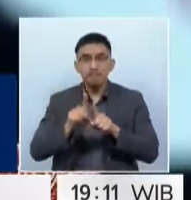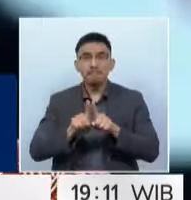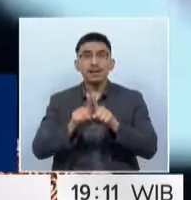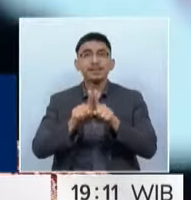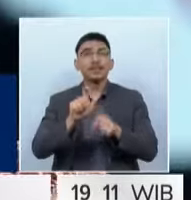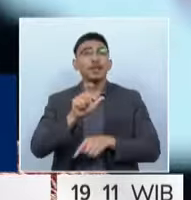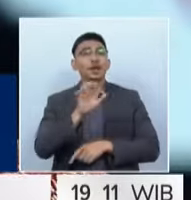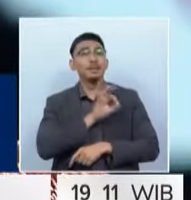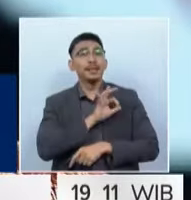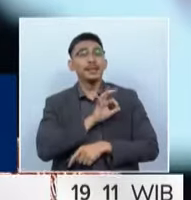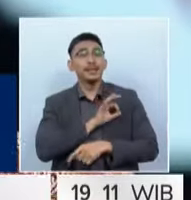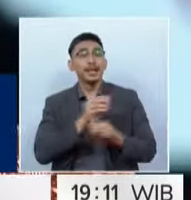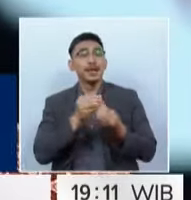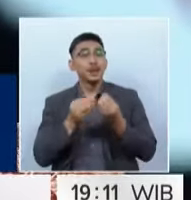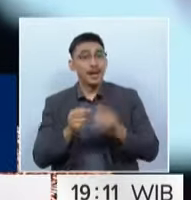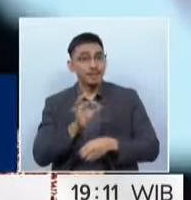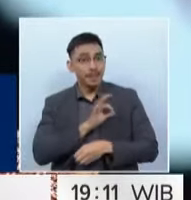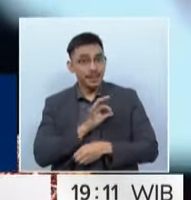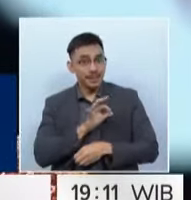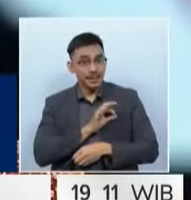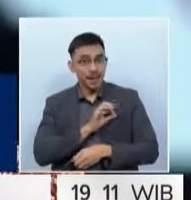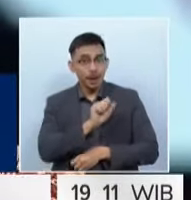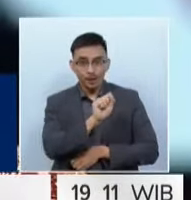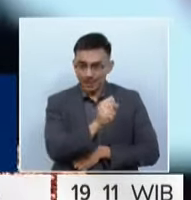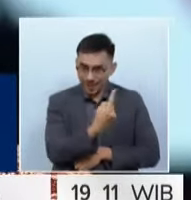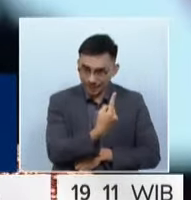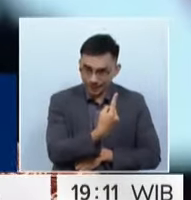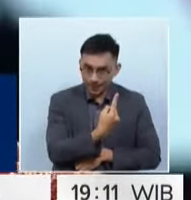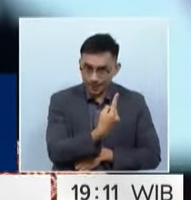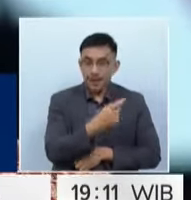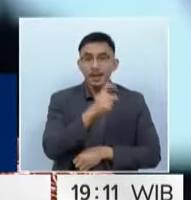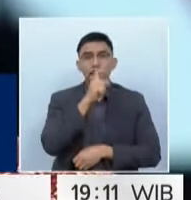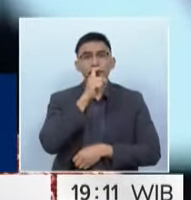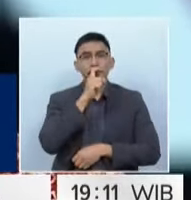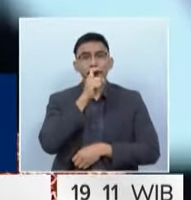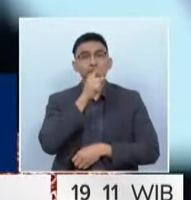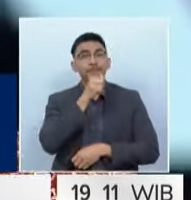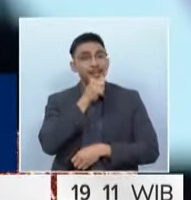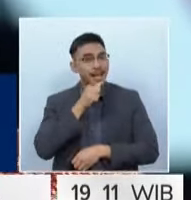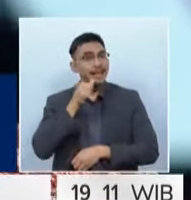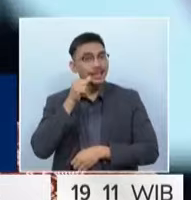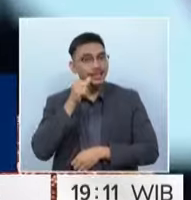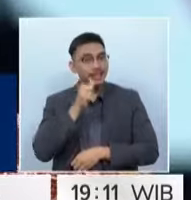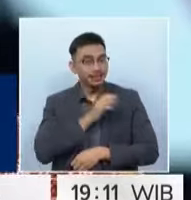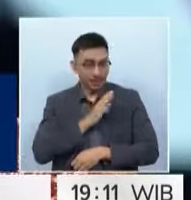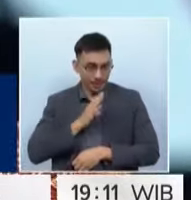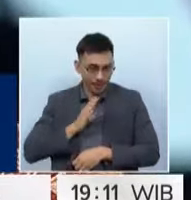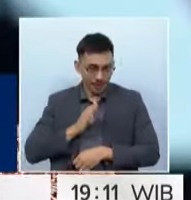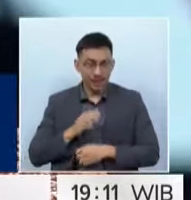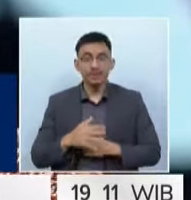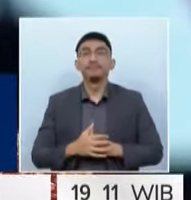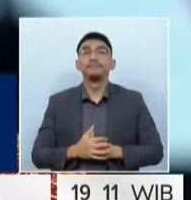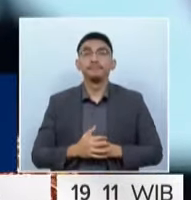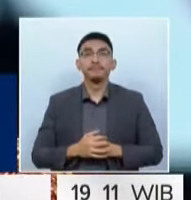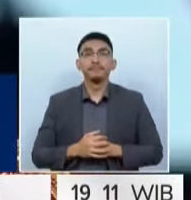presiden nomor urut 1 Bapak h ided